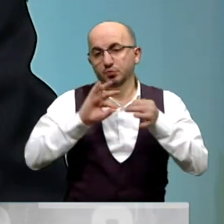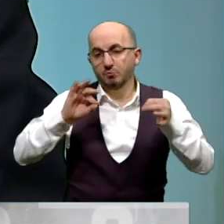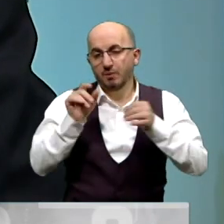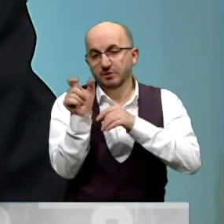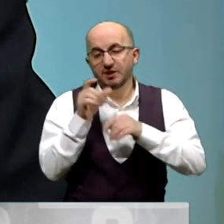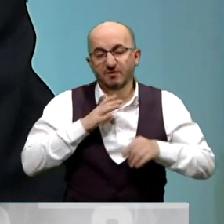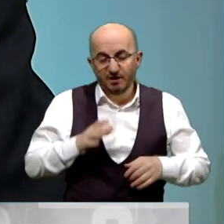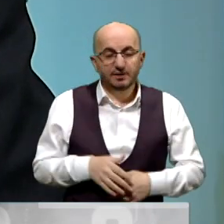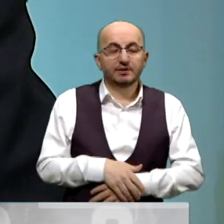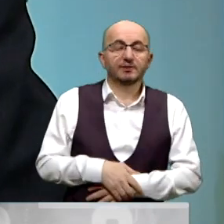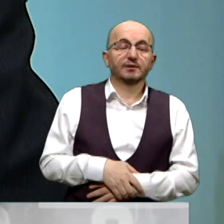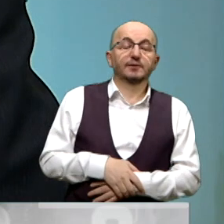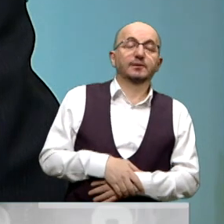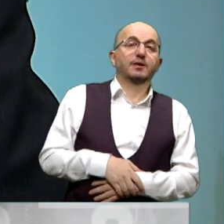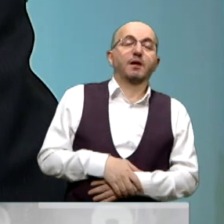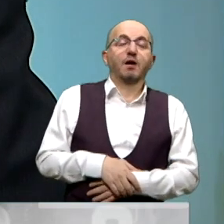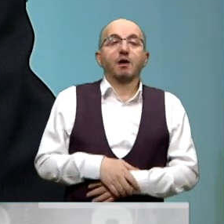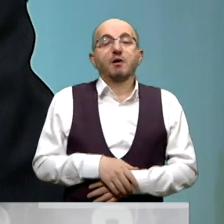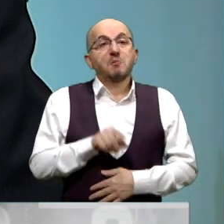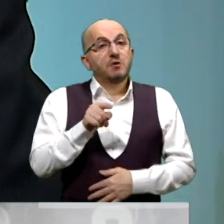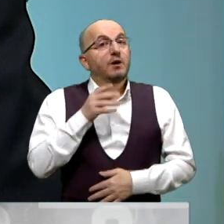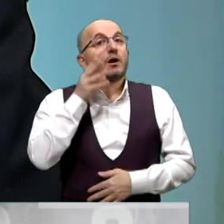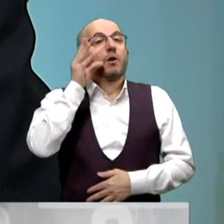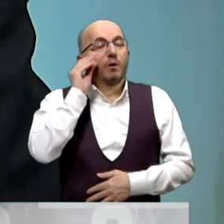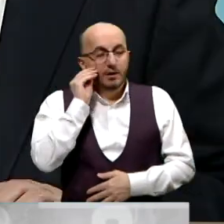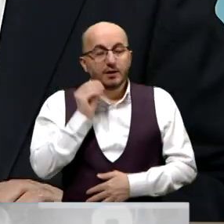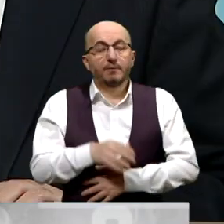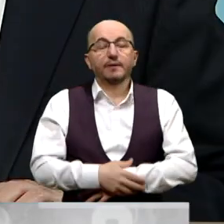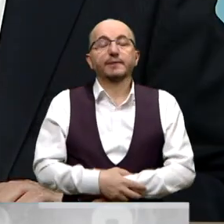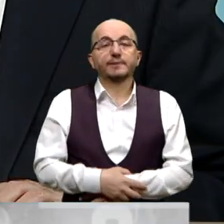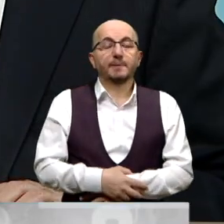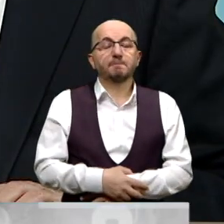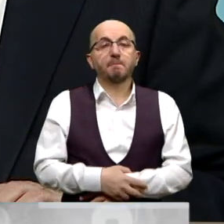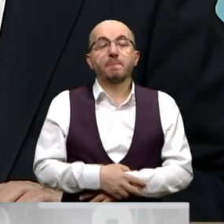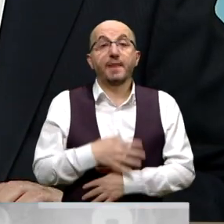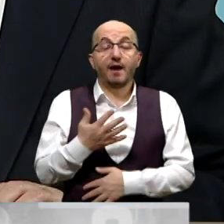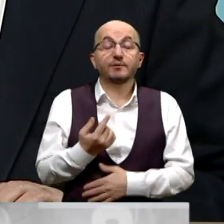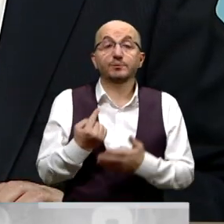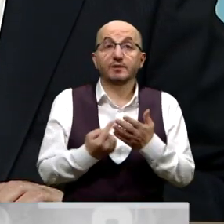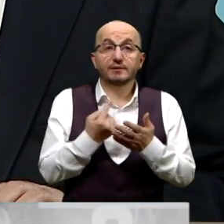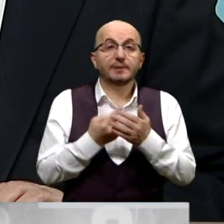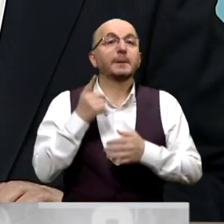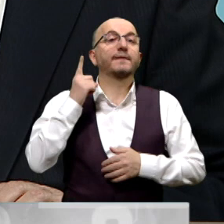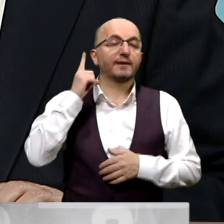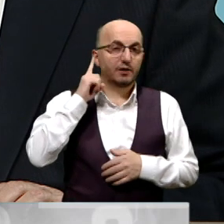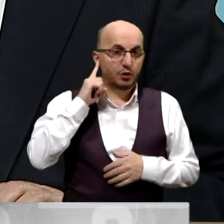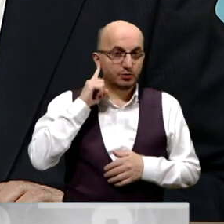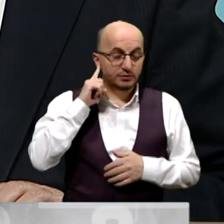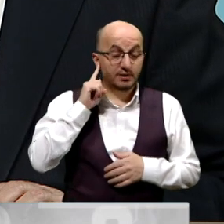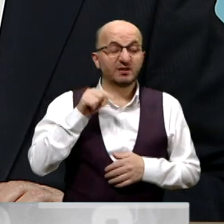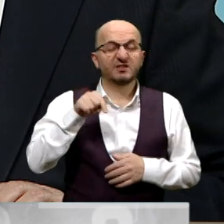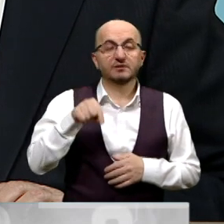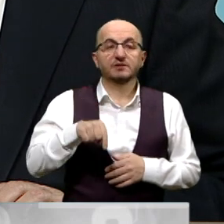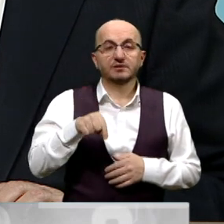kelime vardır işte bunlardan öğrenebiliriz Eğer kur'an-ı Kerim'i dinliyorsak şimdi